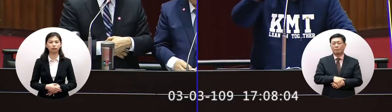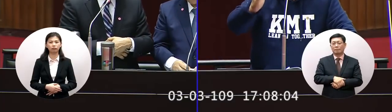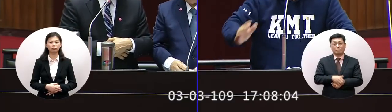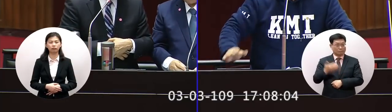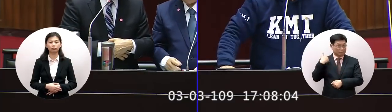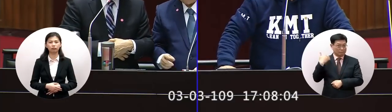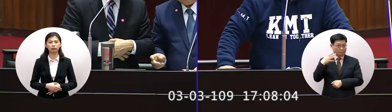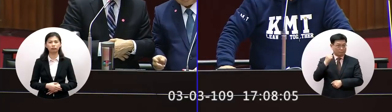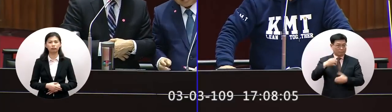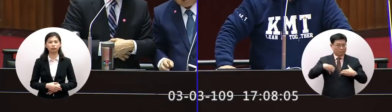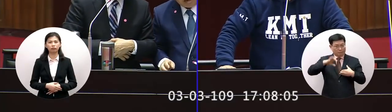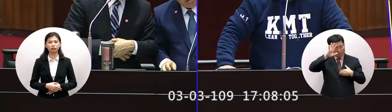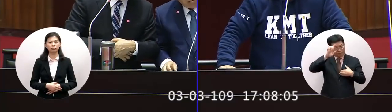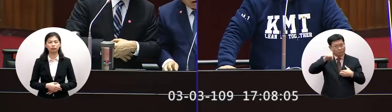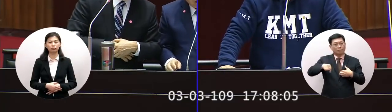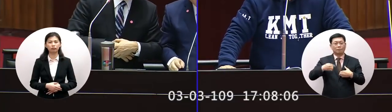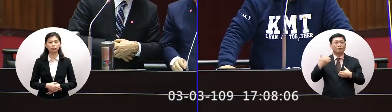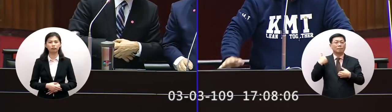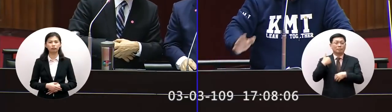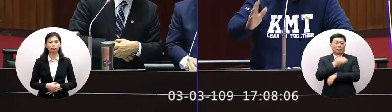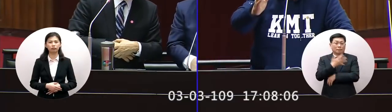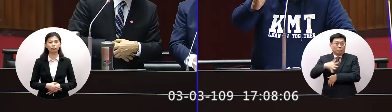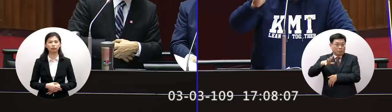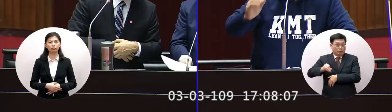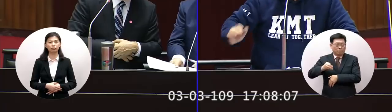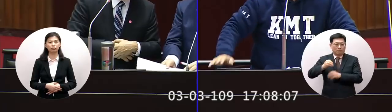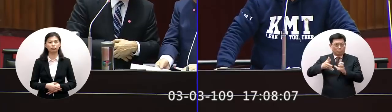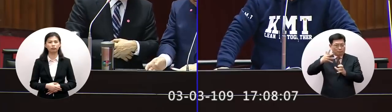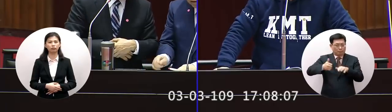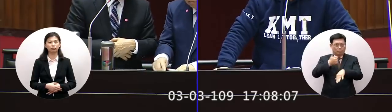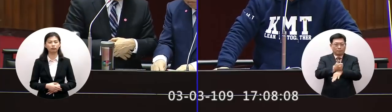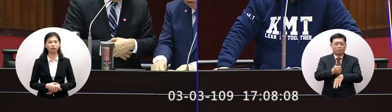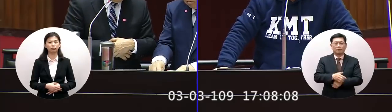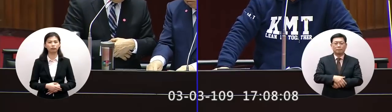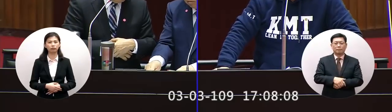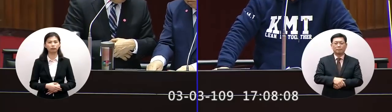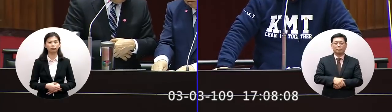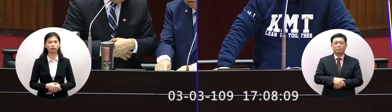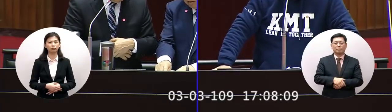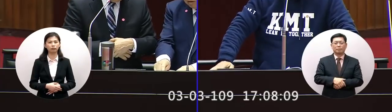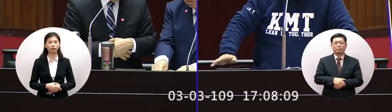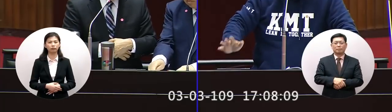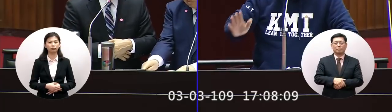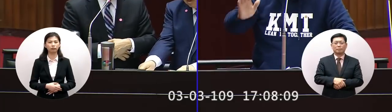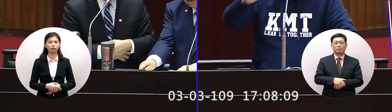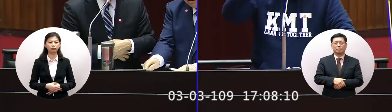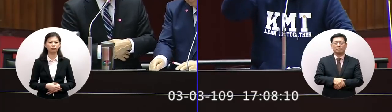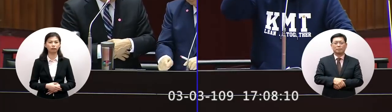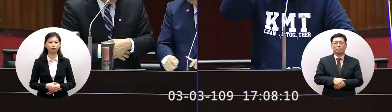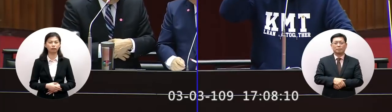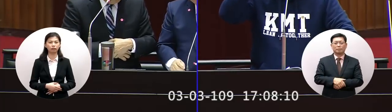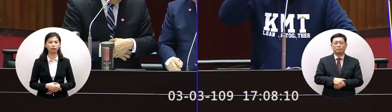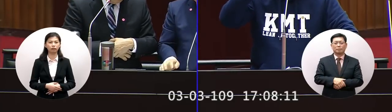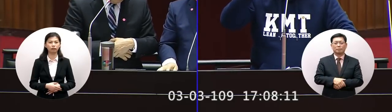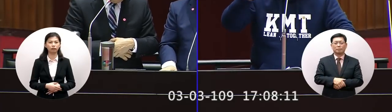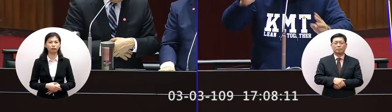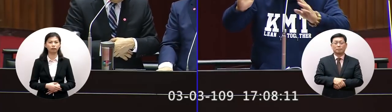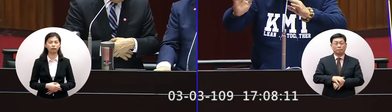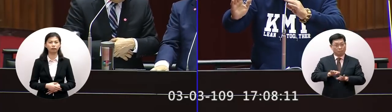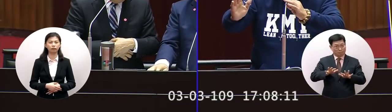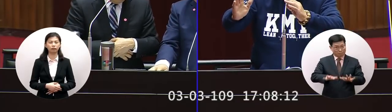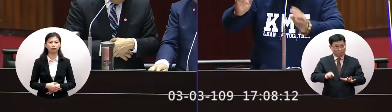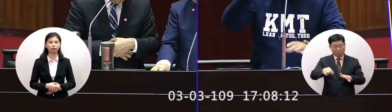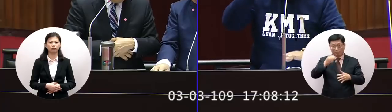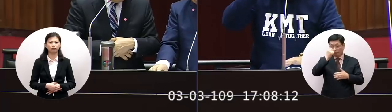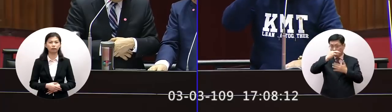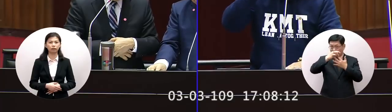煞衰时代是陈水扁的时代，做总统的时代。 拢有迄个有紧急灾难的。 咱今